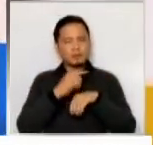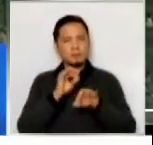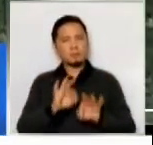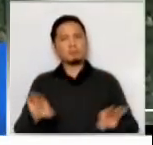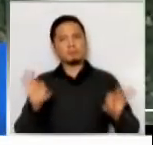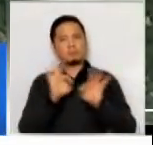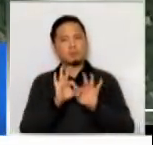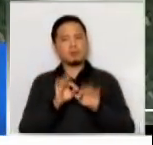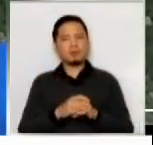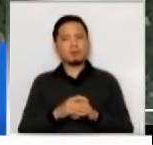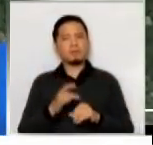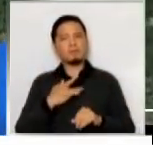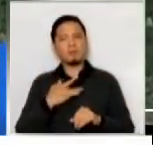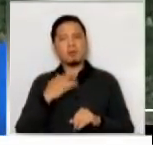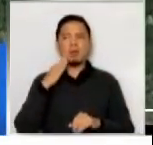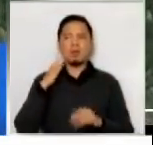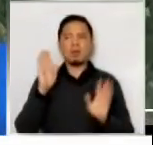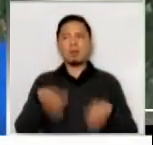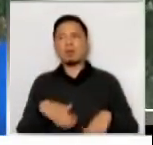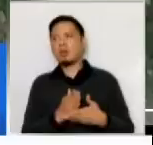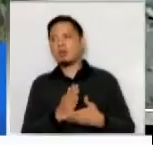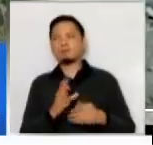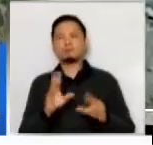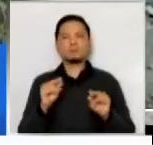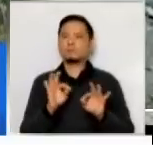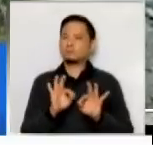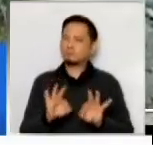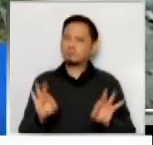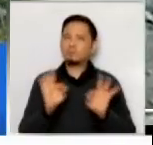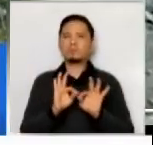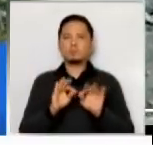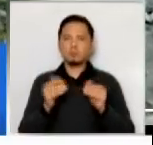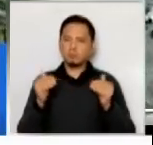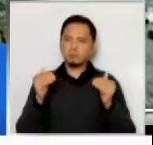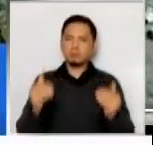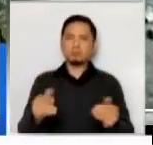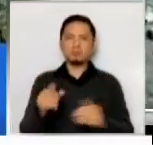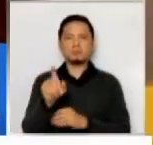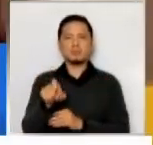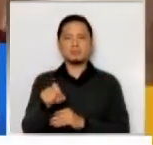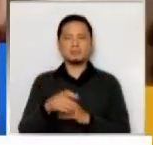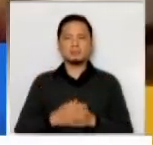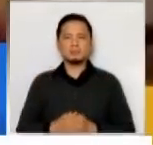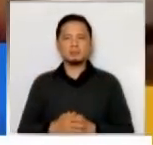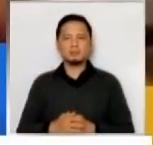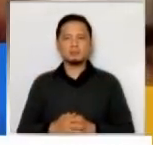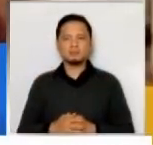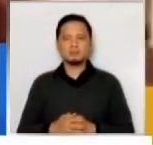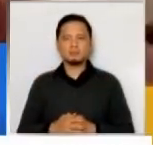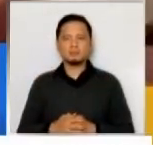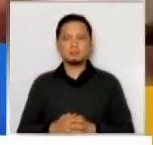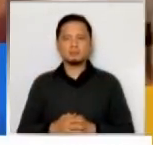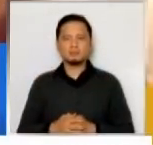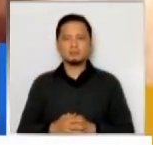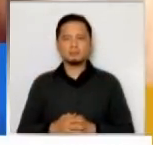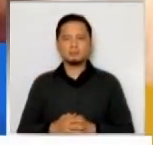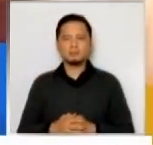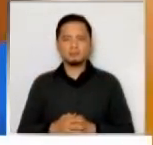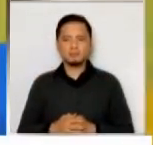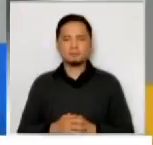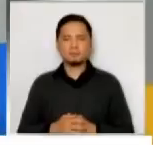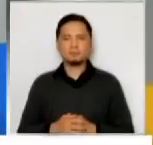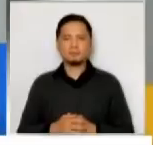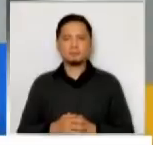ngayong araw. Yung goal ko po ngayon, yung makagraduate po at makuha ko kung gusto kong makamit balang